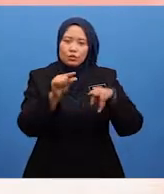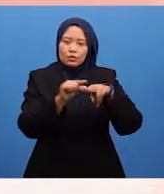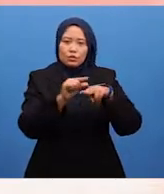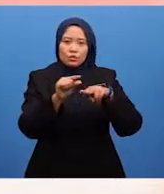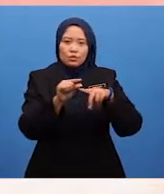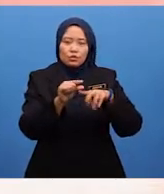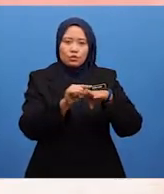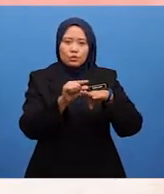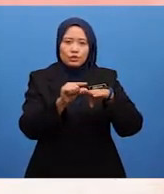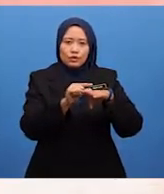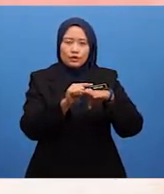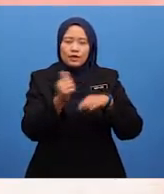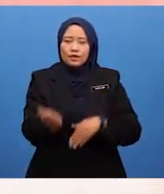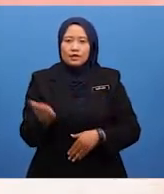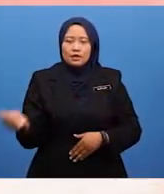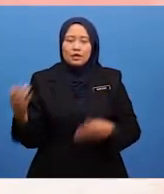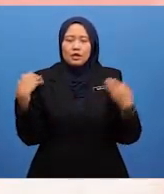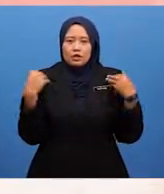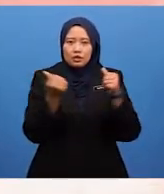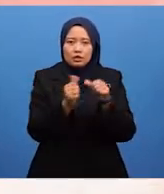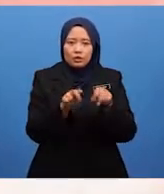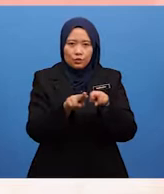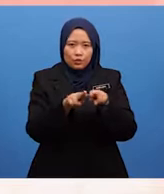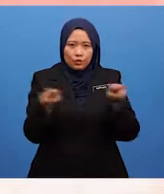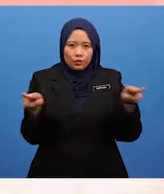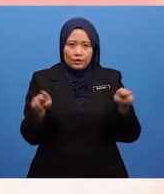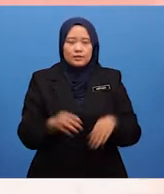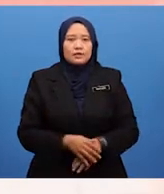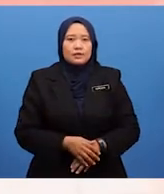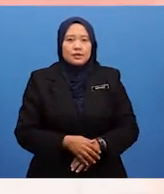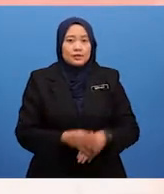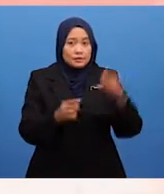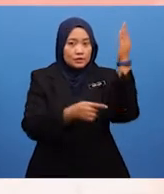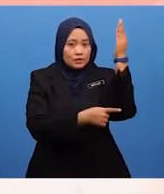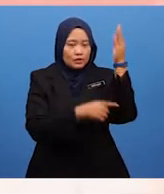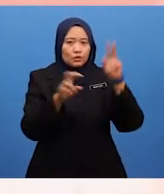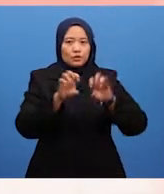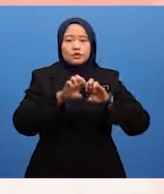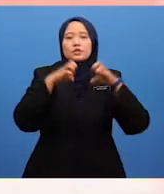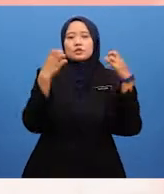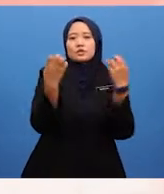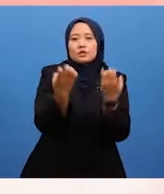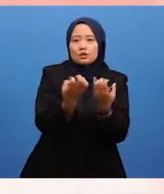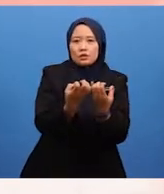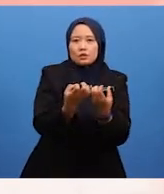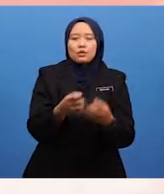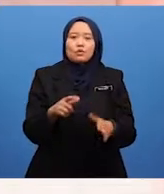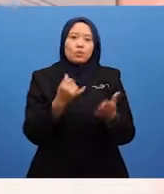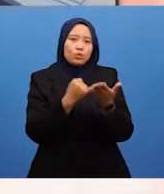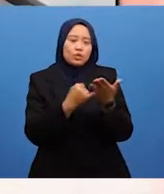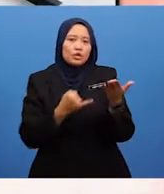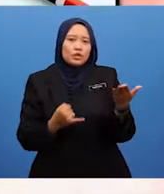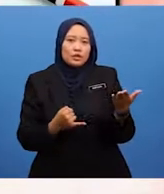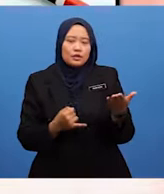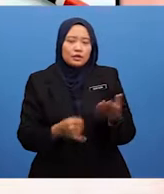peralatan yang mempunyai ukuran dan asyik used to the digunakan untuk melukis lukisan menegok garisan condong